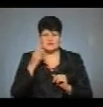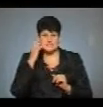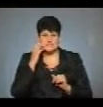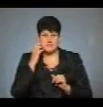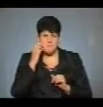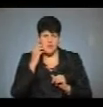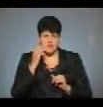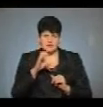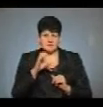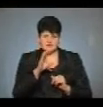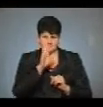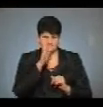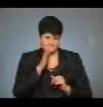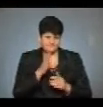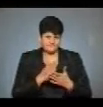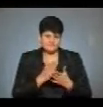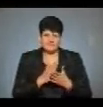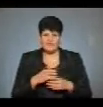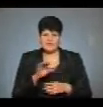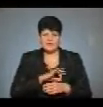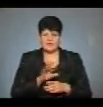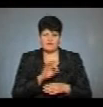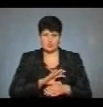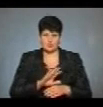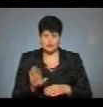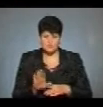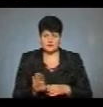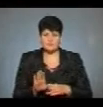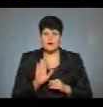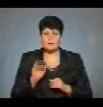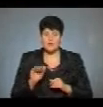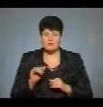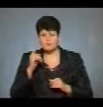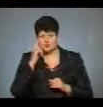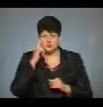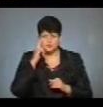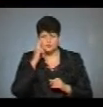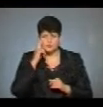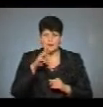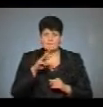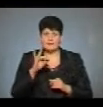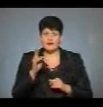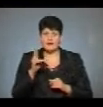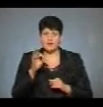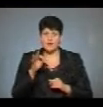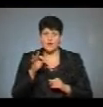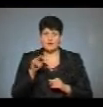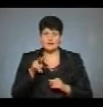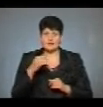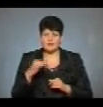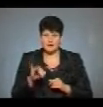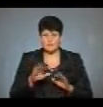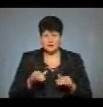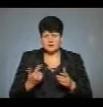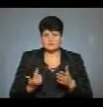тому вирішили його не використовувати. Потім думали на рахунок Миколая, але